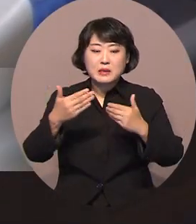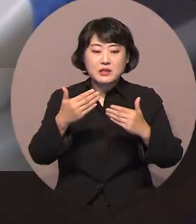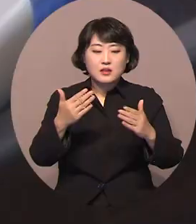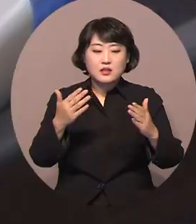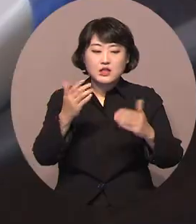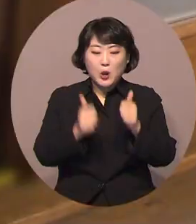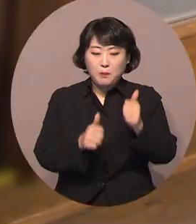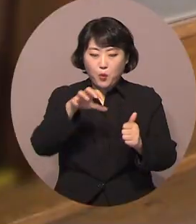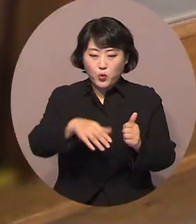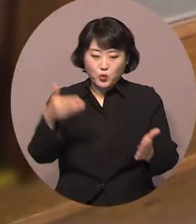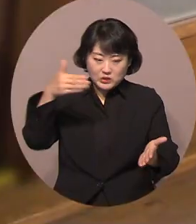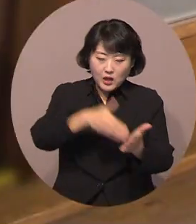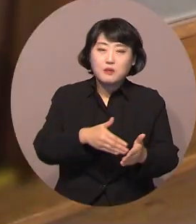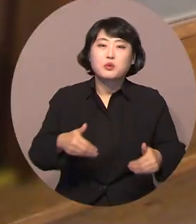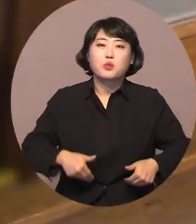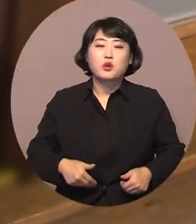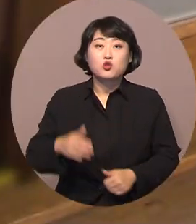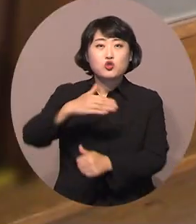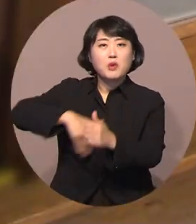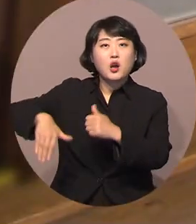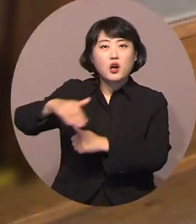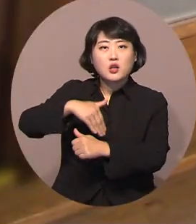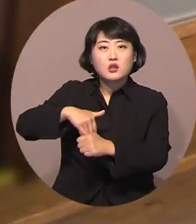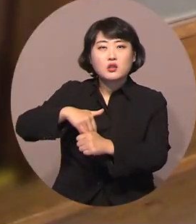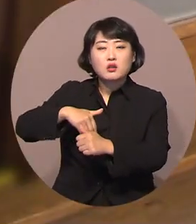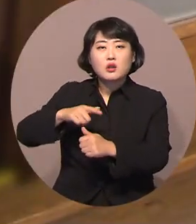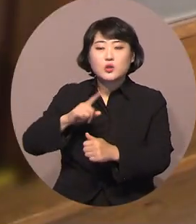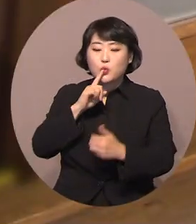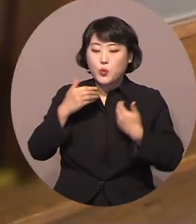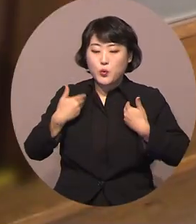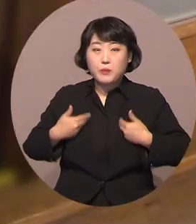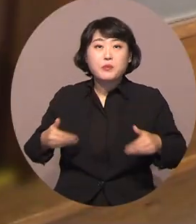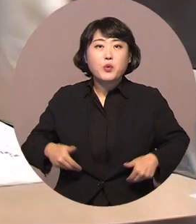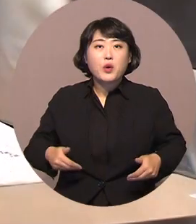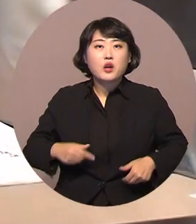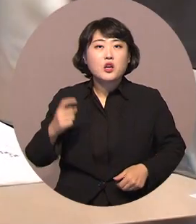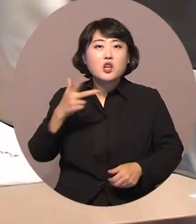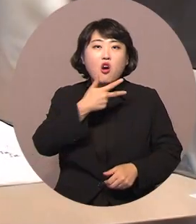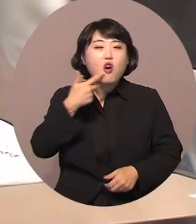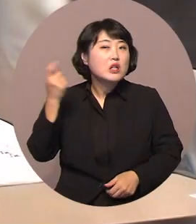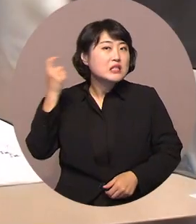합니다. 시험장 주변에 정수기 필요한 영어 듣기 평가는